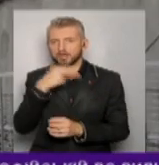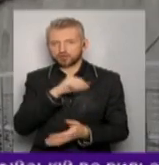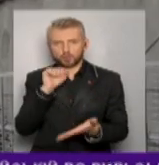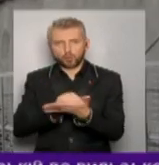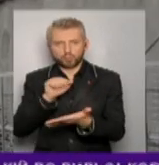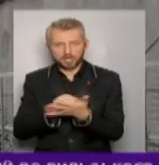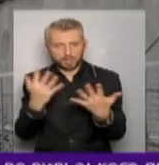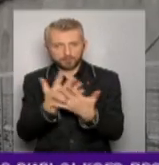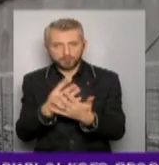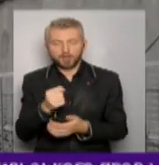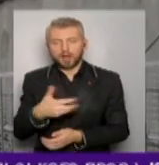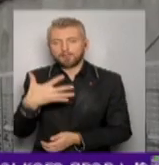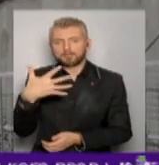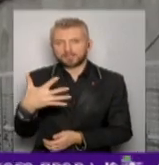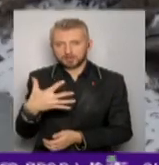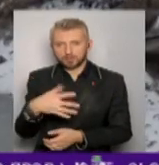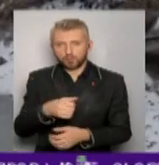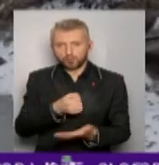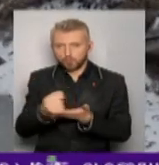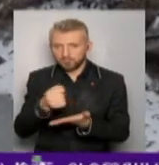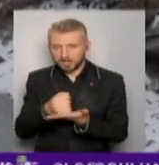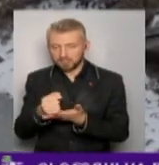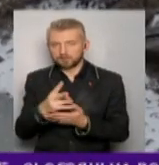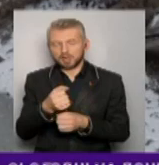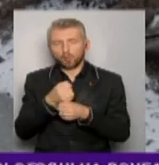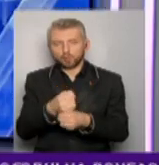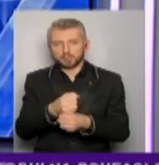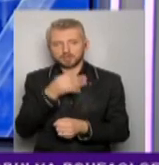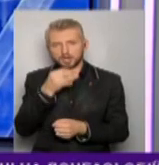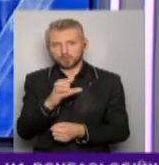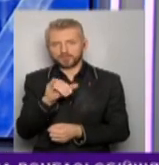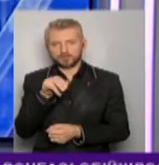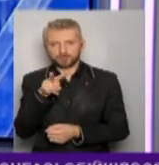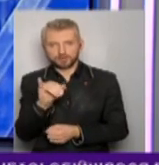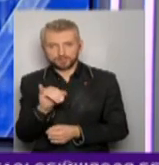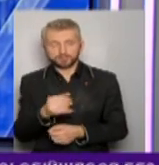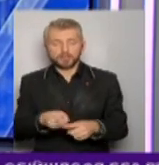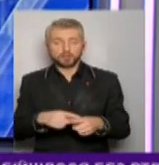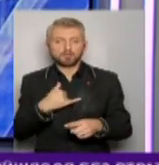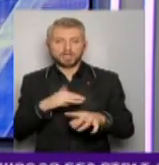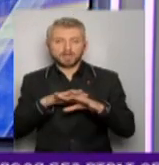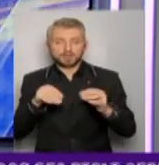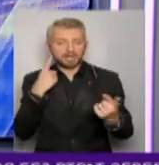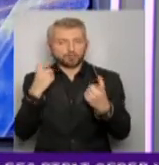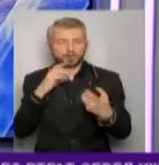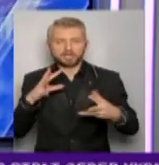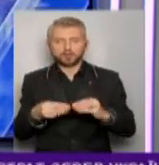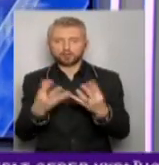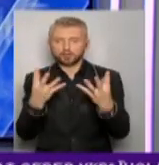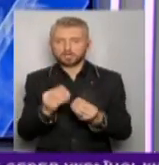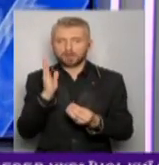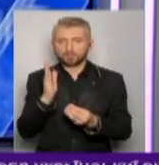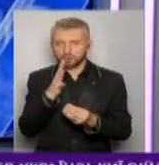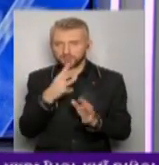А п'ятірку номінантів на «Оскар» назвуть у січні. Що ж, на цю годину в мене все. Інформаційний підсумок дня підіб'ємо